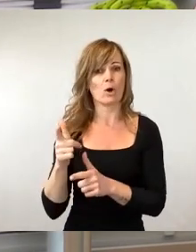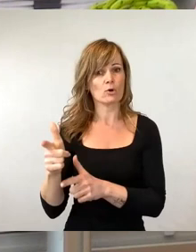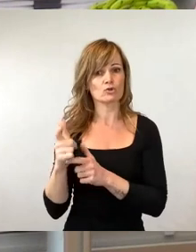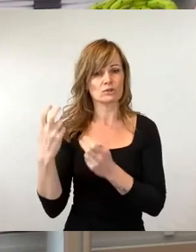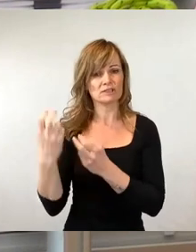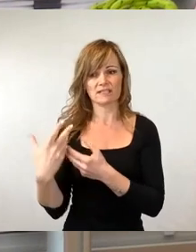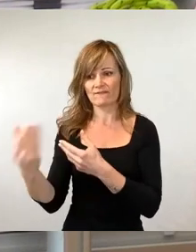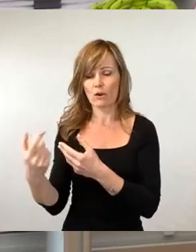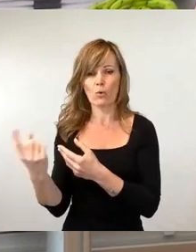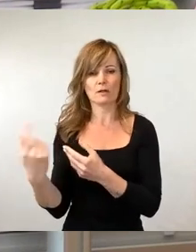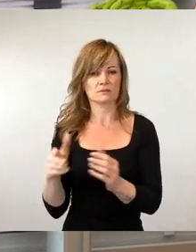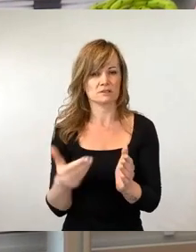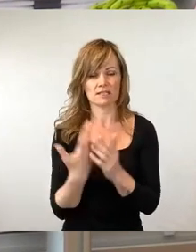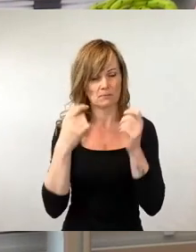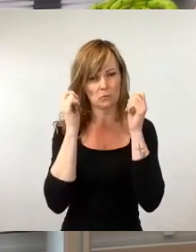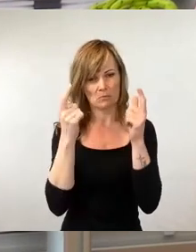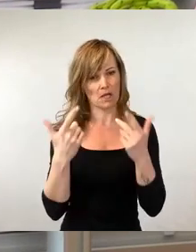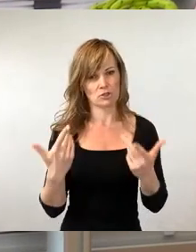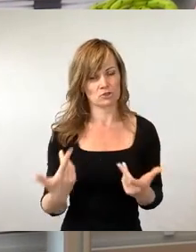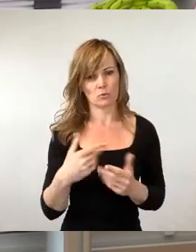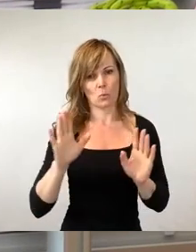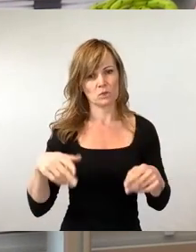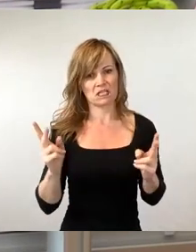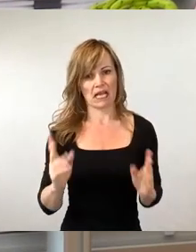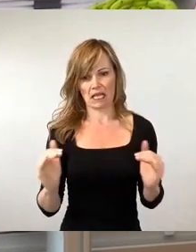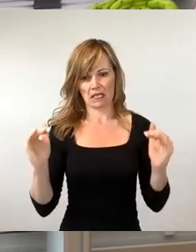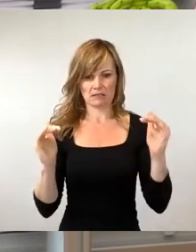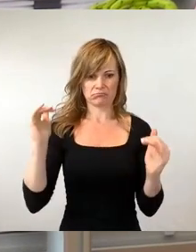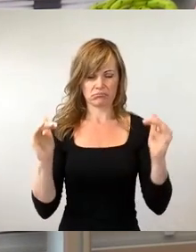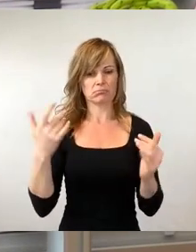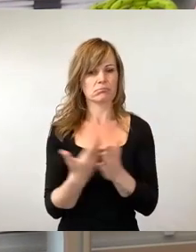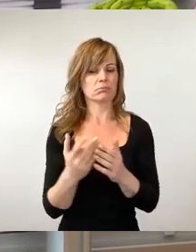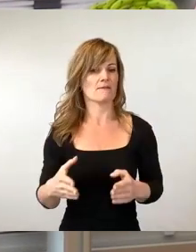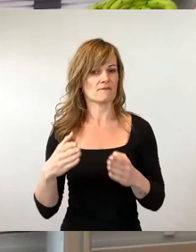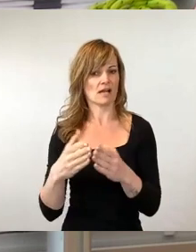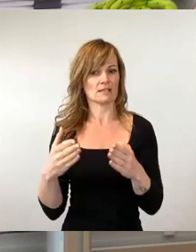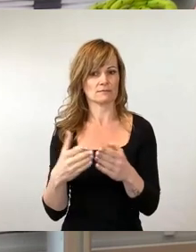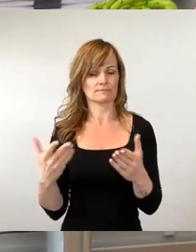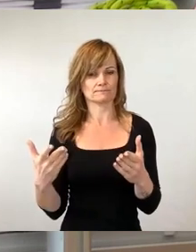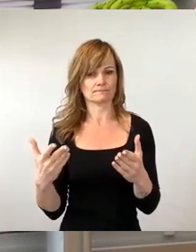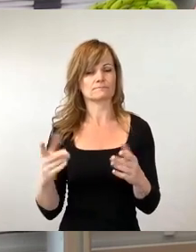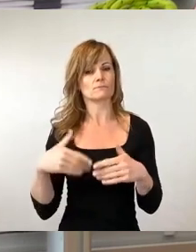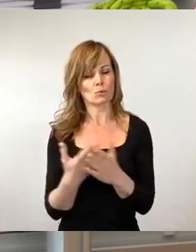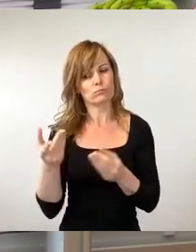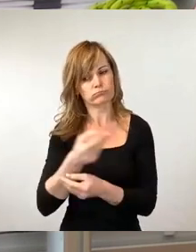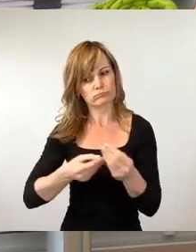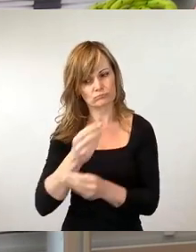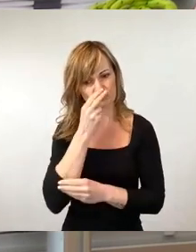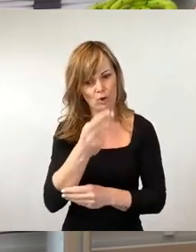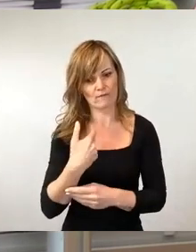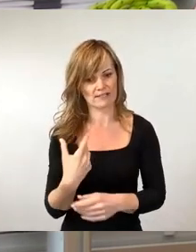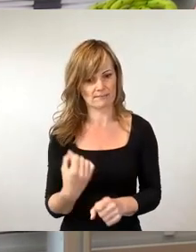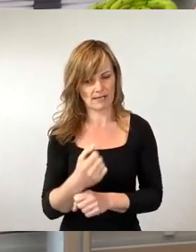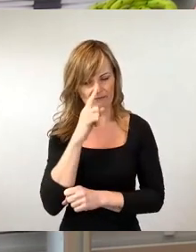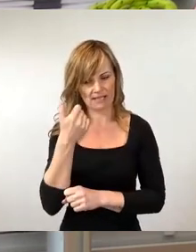keine ganz überraschende Ungerechtigkeit, dass man sich als Fraktion eben im damit auseinandersetzen muss. Deswegen hoffe ich auf eine breite